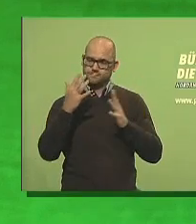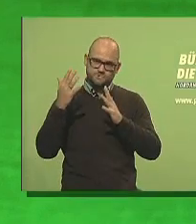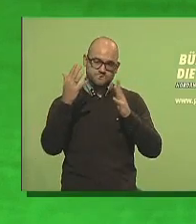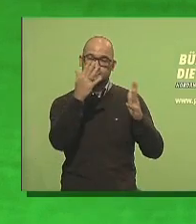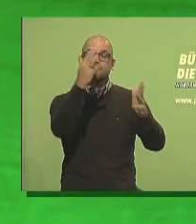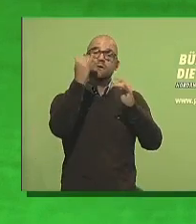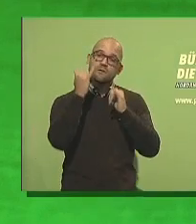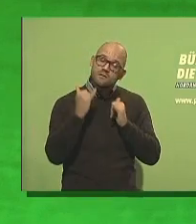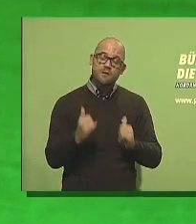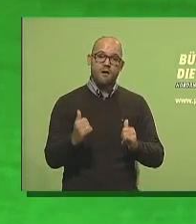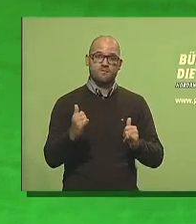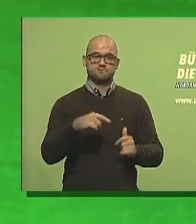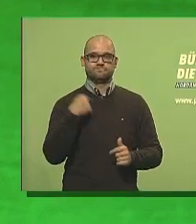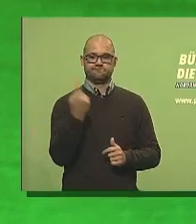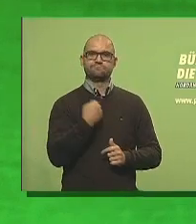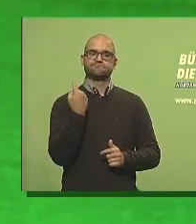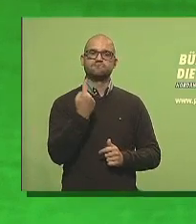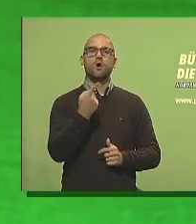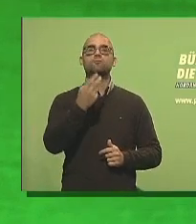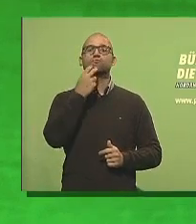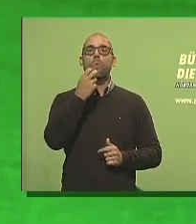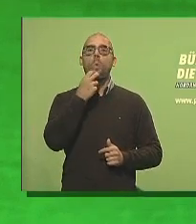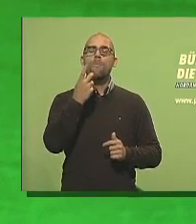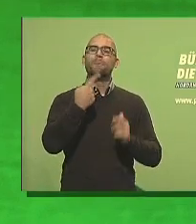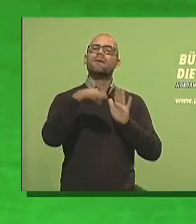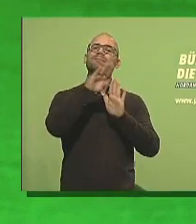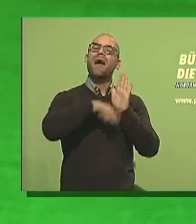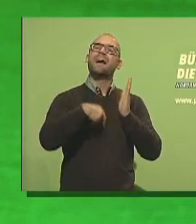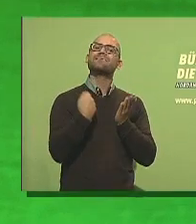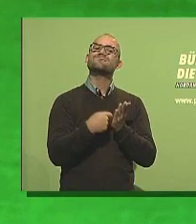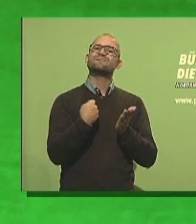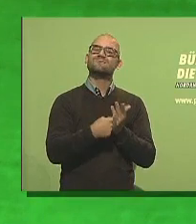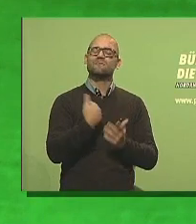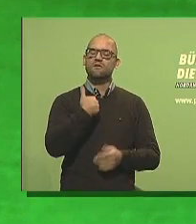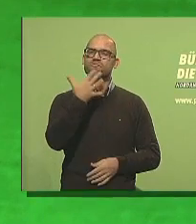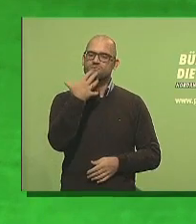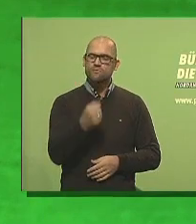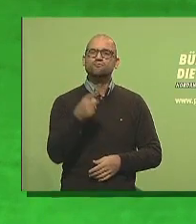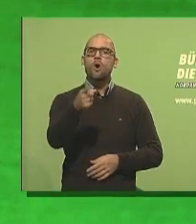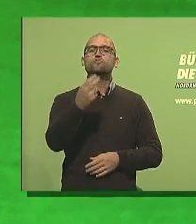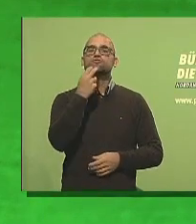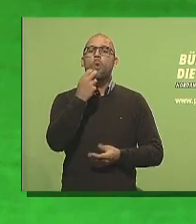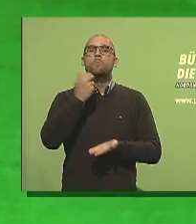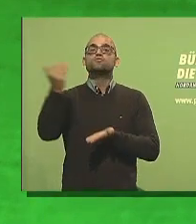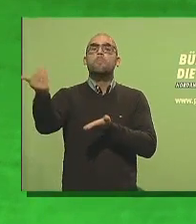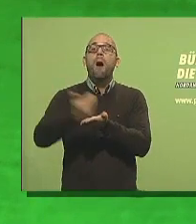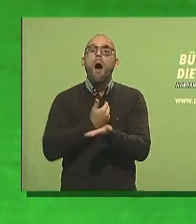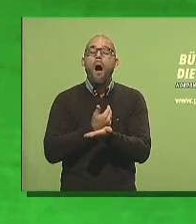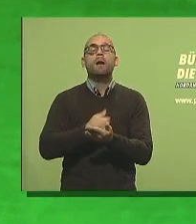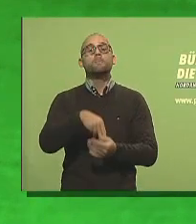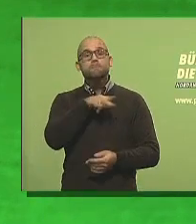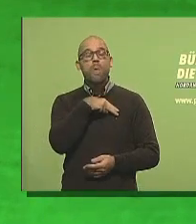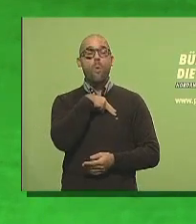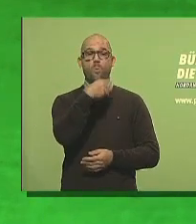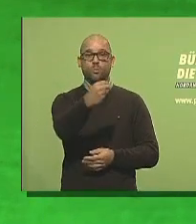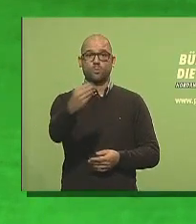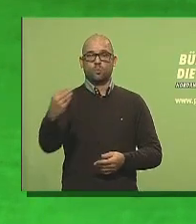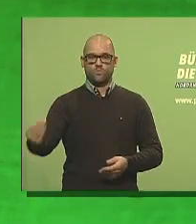wir wollen Stromtarife, bei denen Stromsparen belohnt wird und nicht weitere Ausnahmen